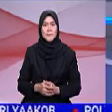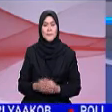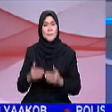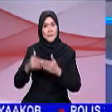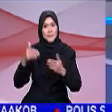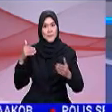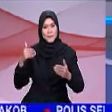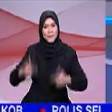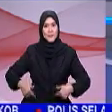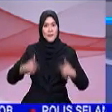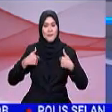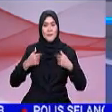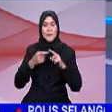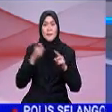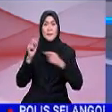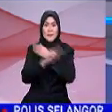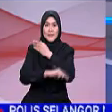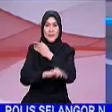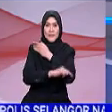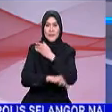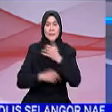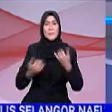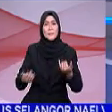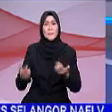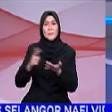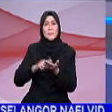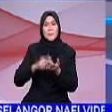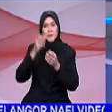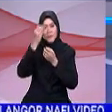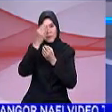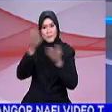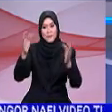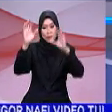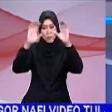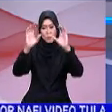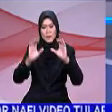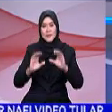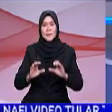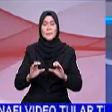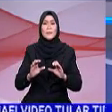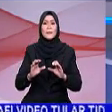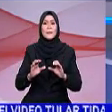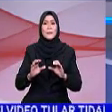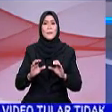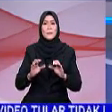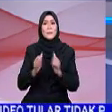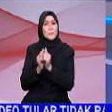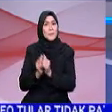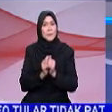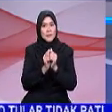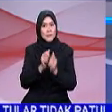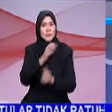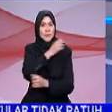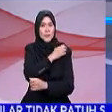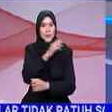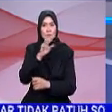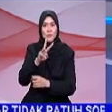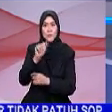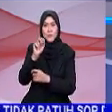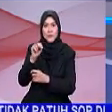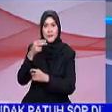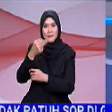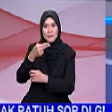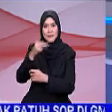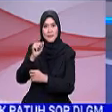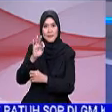Sebelum ke lintas langsung negeri-negeri, kita ikuti laporan cuaca semasa oleh Jabatan Meteorologi bersama pegawainya Wan Muhammad Hafiz